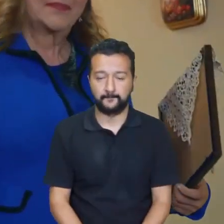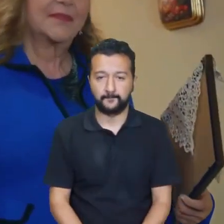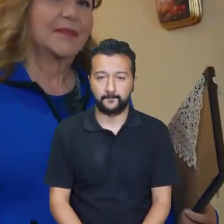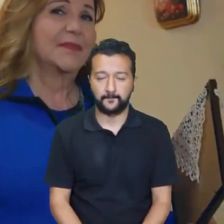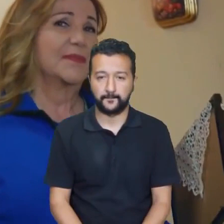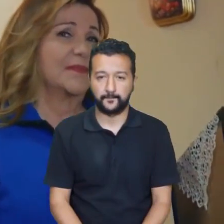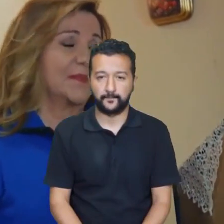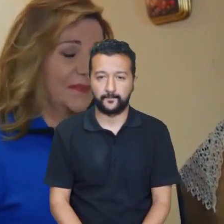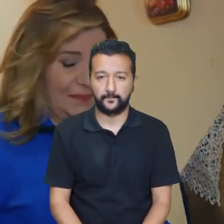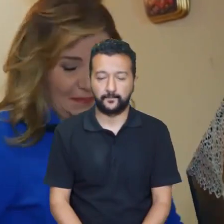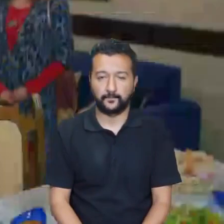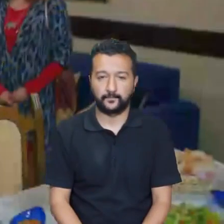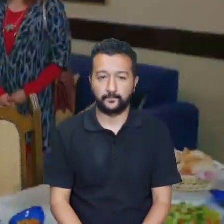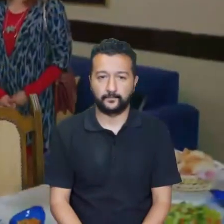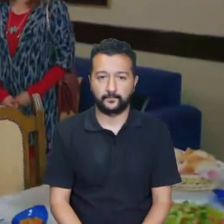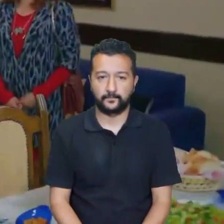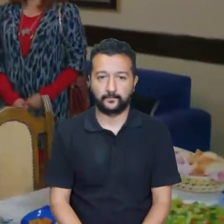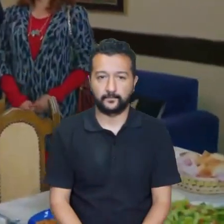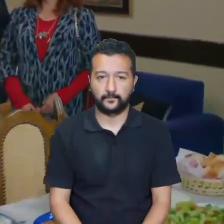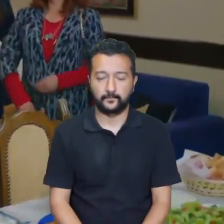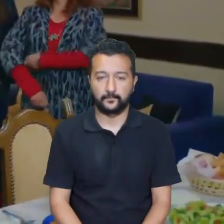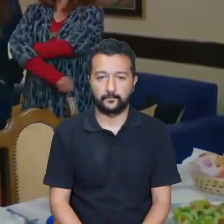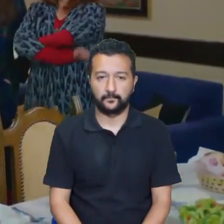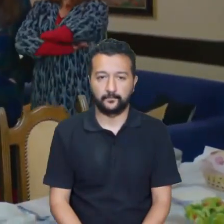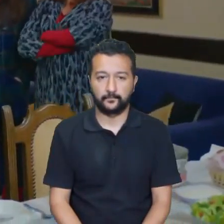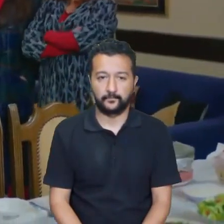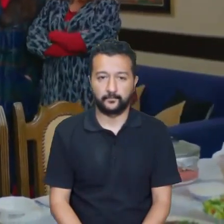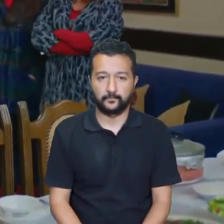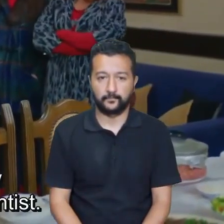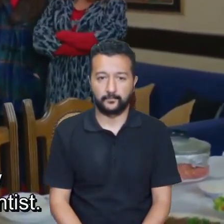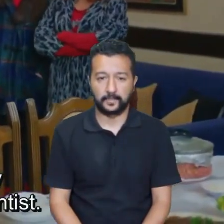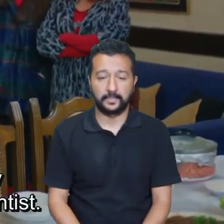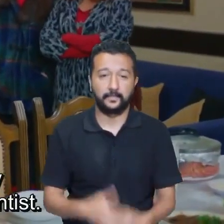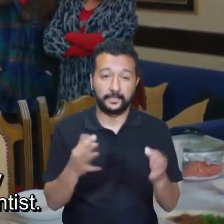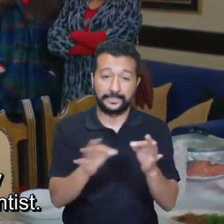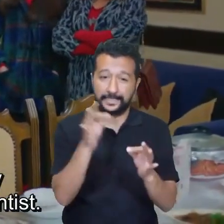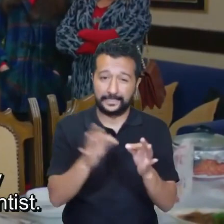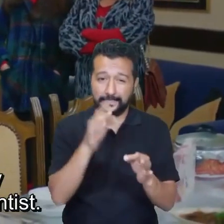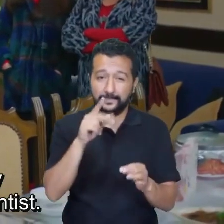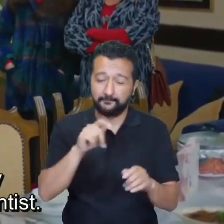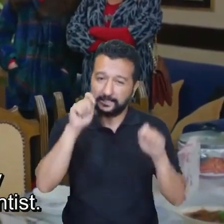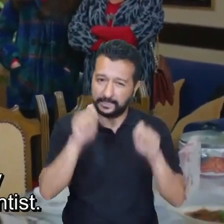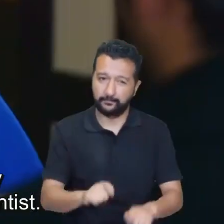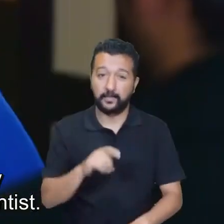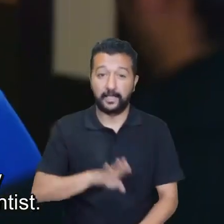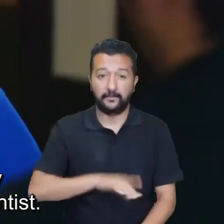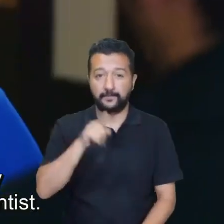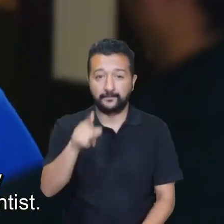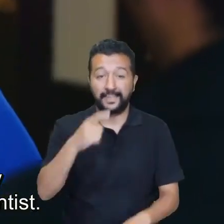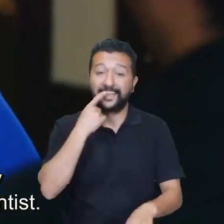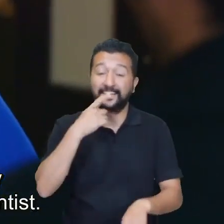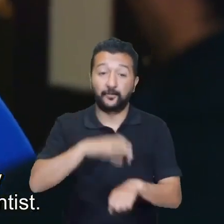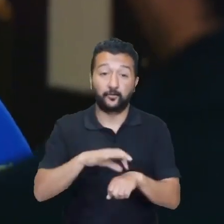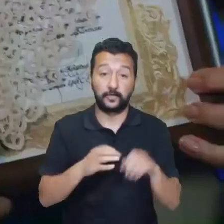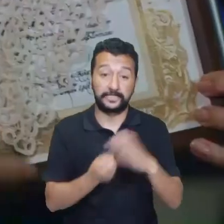Çerçeveyi iki eliyle tutup göstererek merdivenlerin trabzanına tutunup kıvırtarak indi. Dantel gibi işledim evladımı, diş